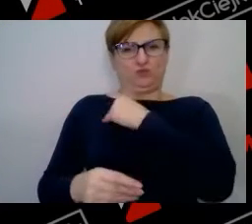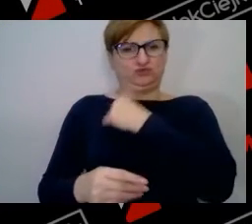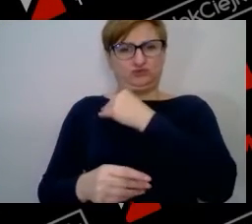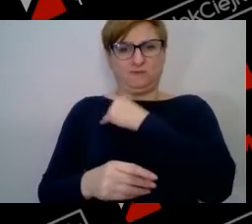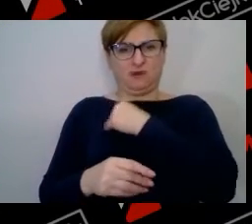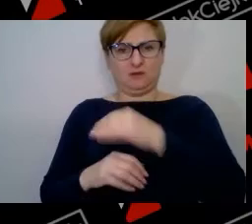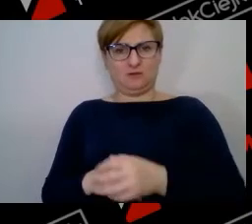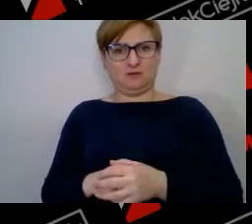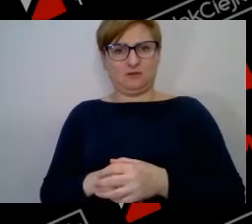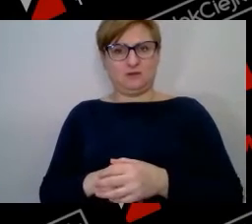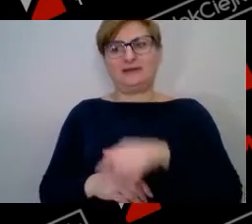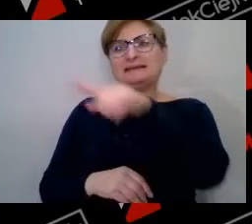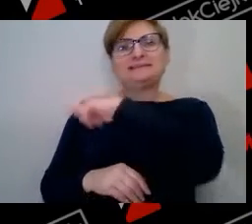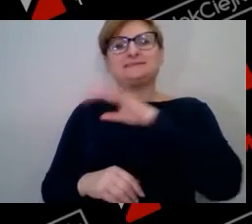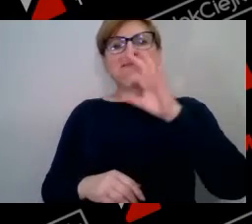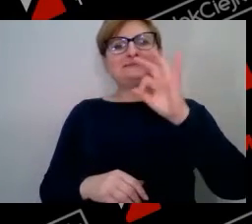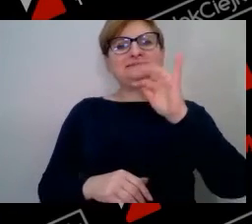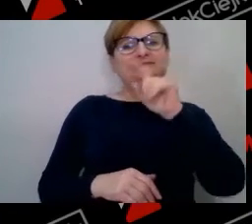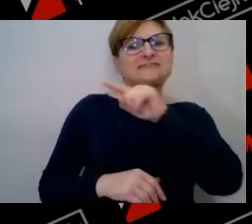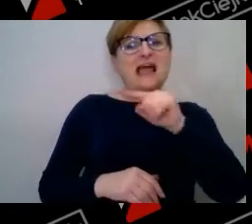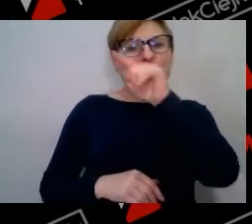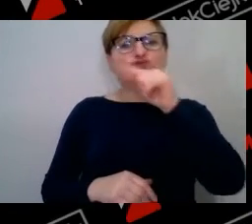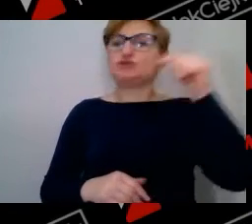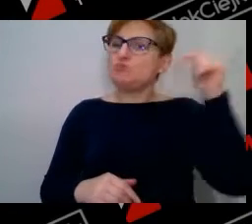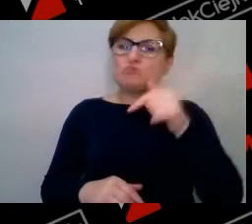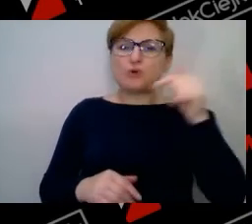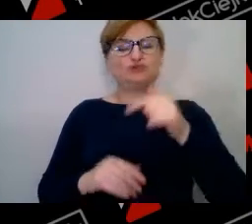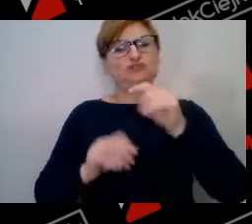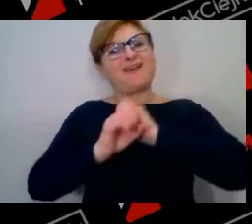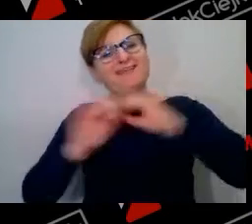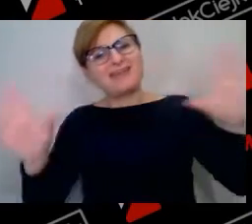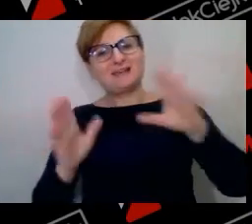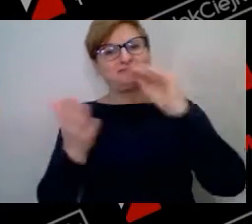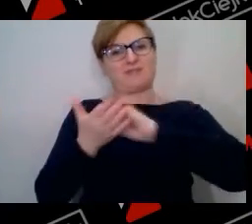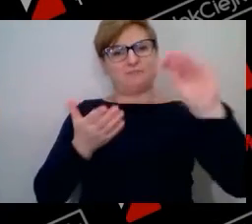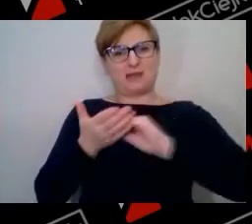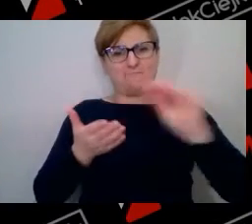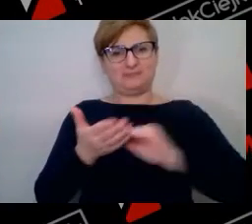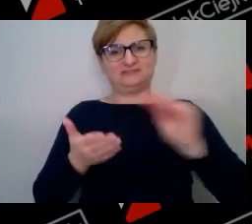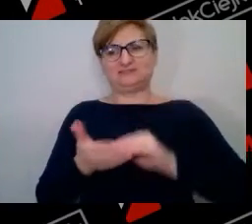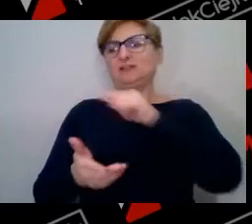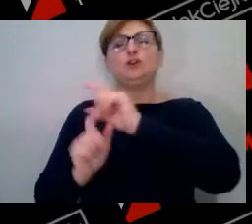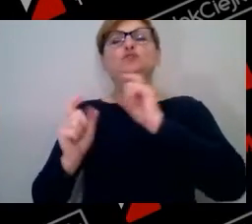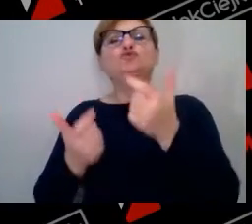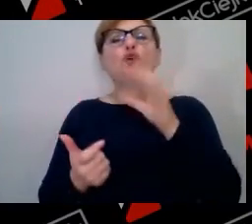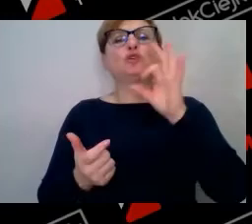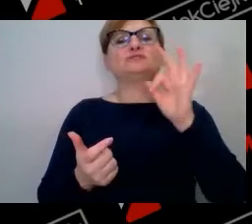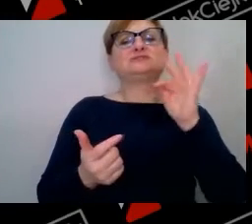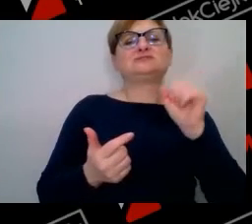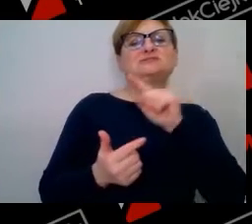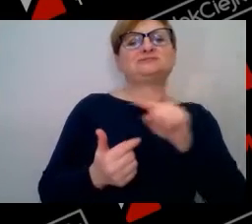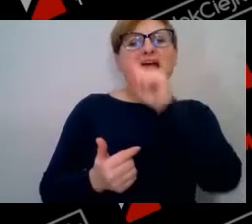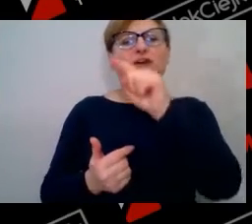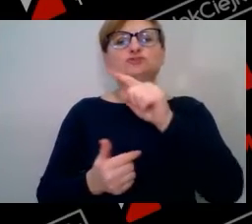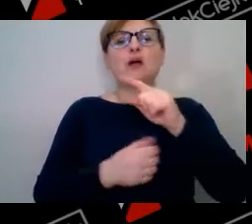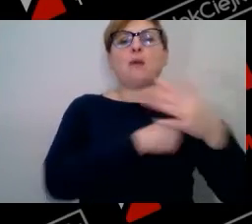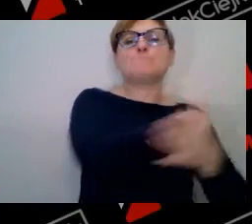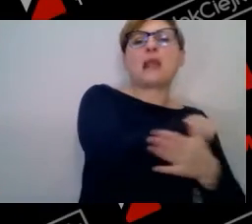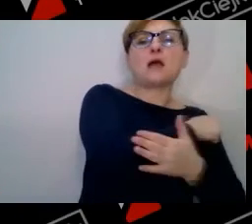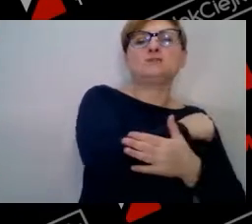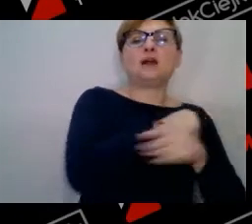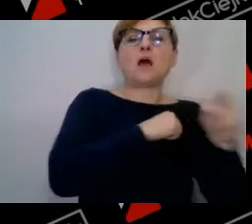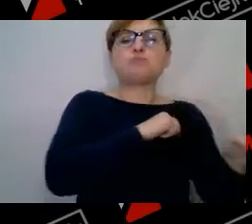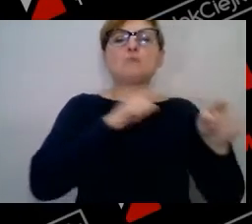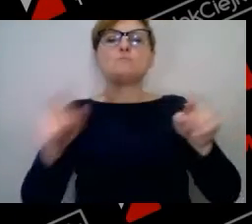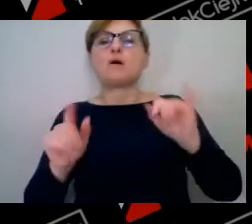Status stażysty w świetle prawa powinien być jasno określony, powinna być ujednolicona terminologia, czym jest staż, a czym jest praktyka.